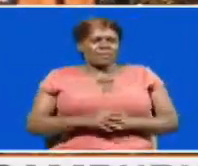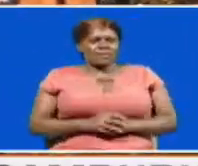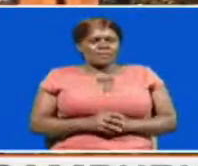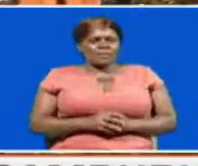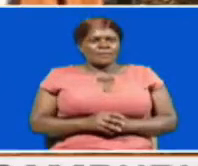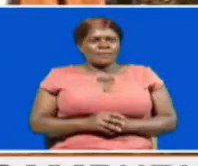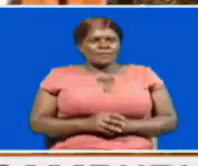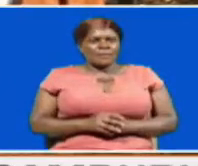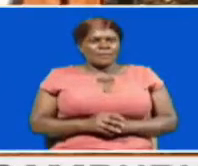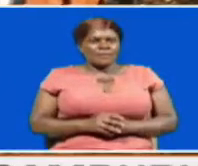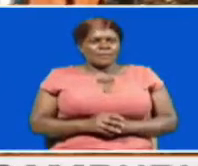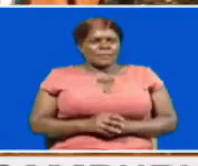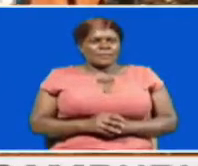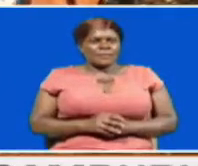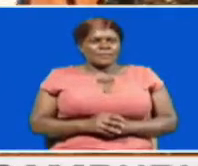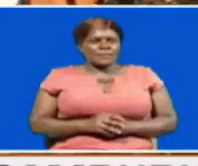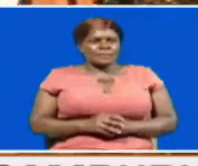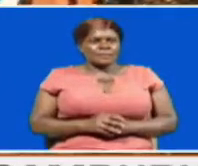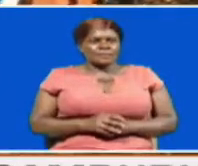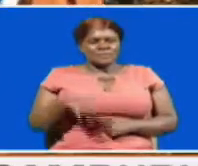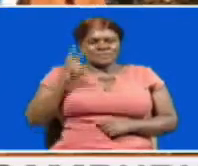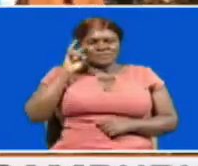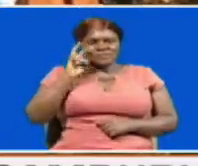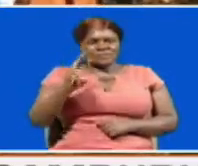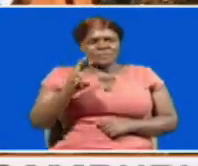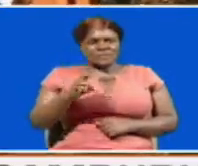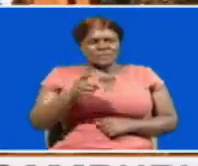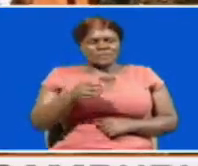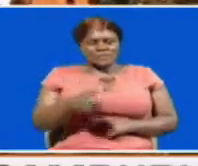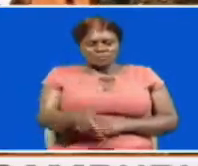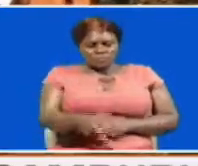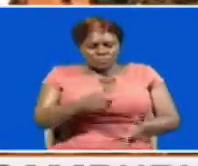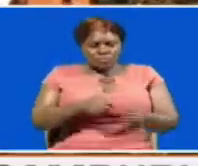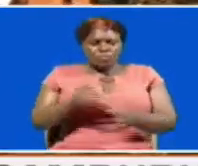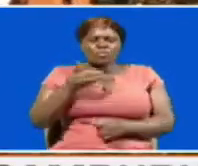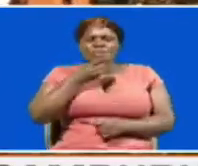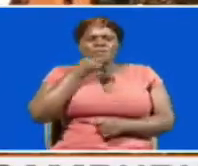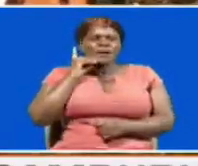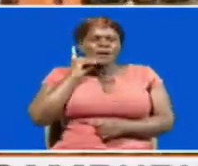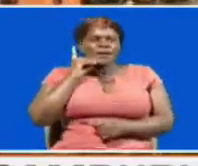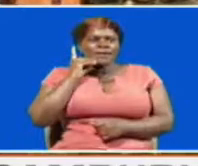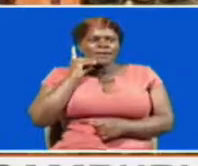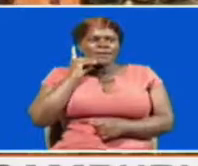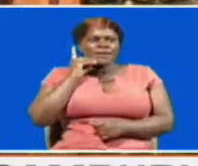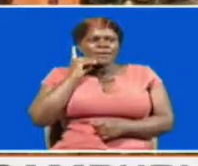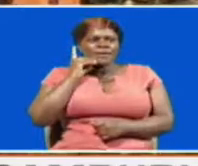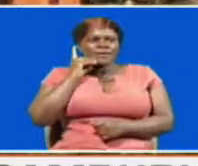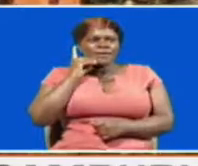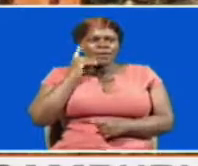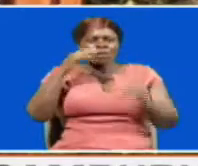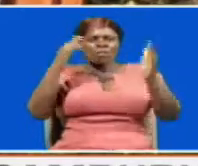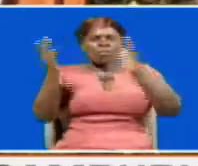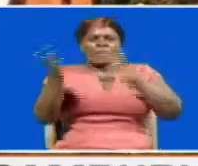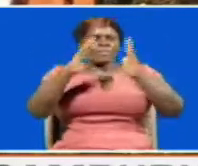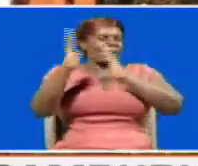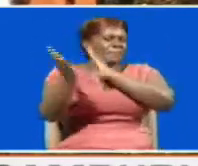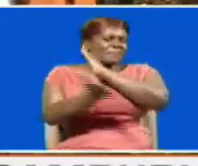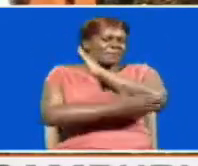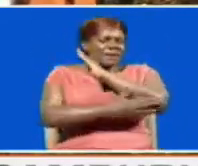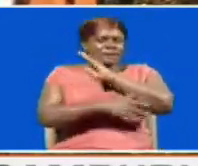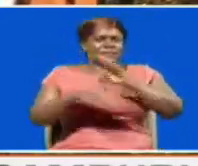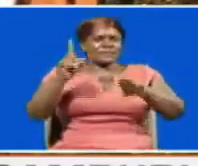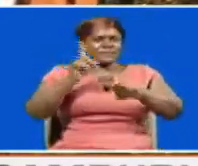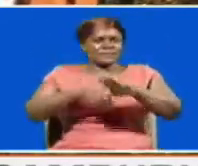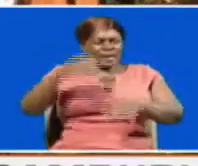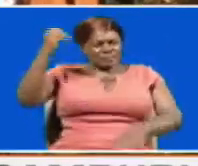sana. Sasa kama ukiona kizima imekauka, sasa itabidi, yani climate imekuwa mbaya sana,